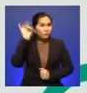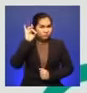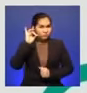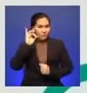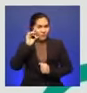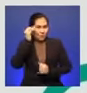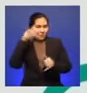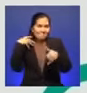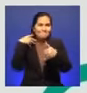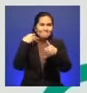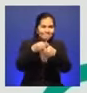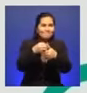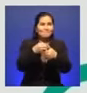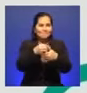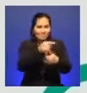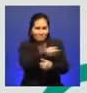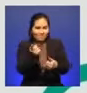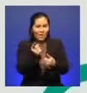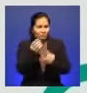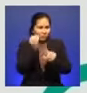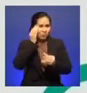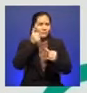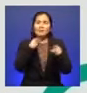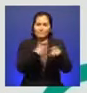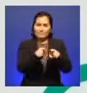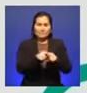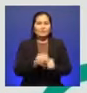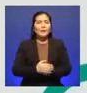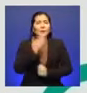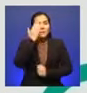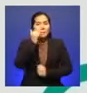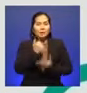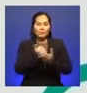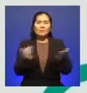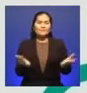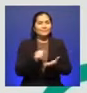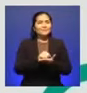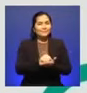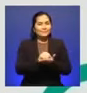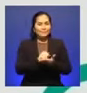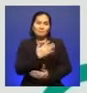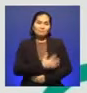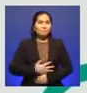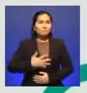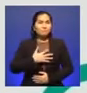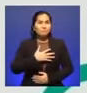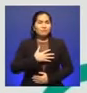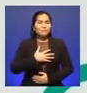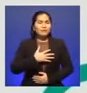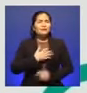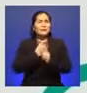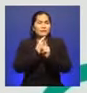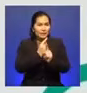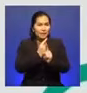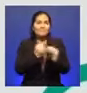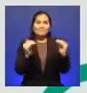การแปรงฟันนี้สู่เพื่อนผู้ต้องขังได้ด้วยเพื่อที่จะสนับสนุนการเข้าถึงบริการด้านสุขภาพตามชุด